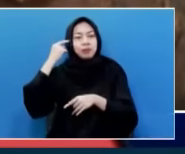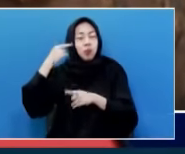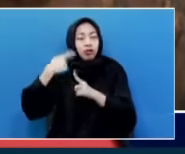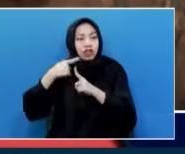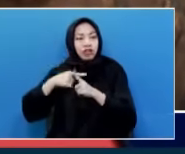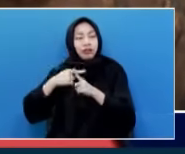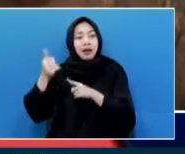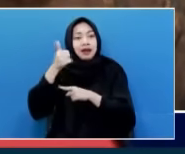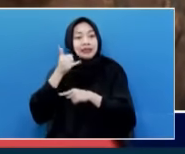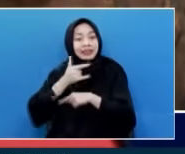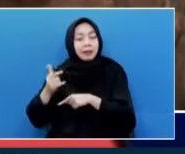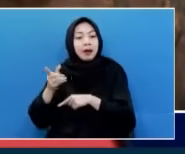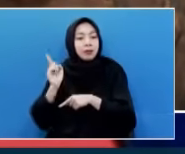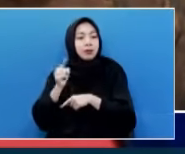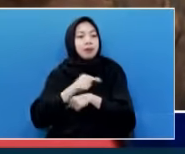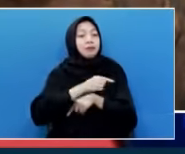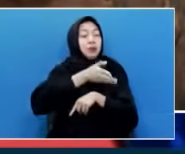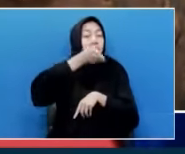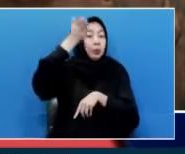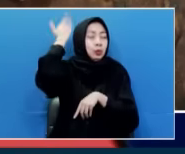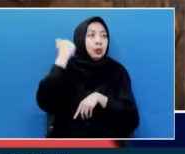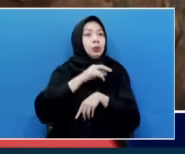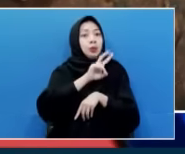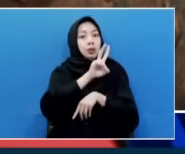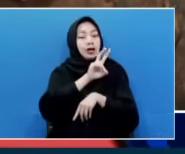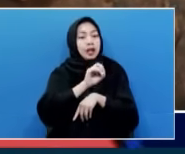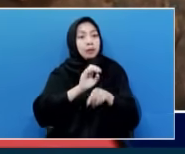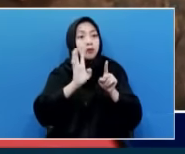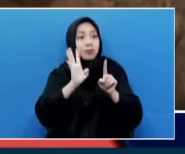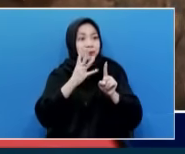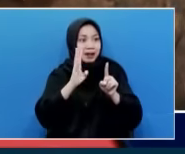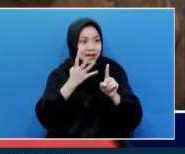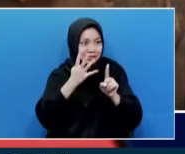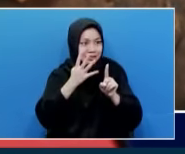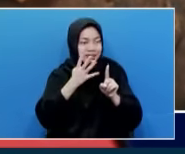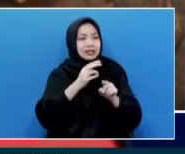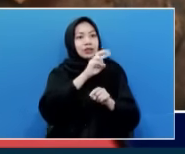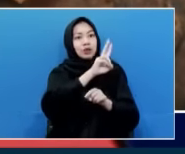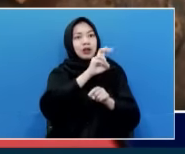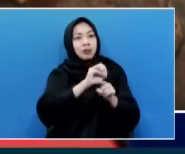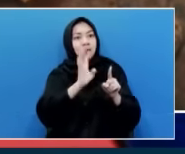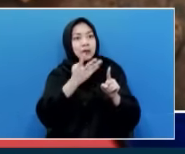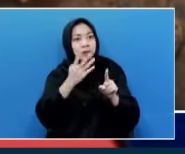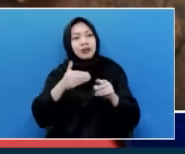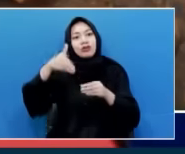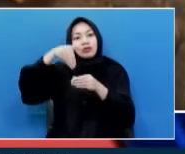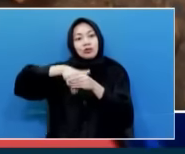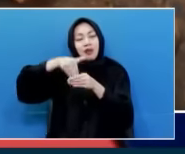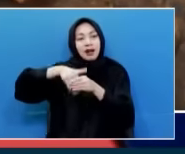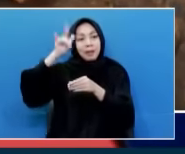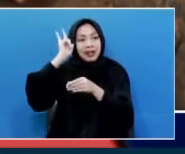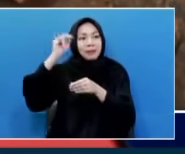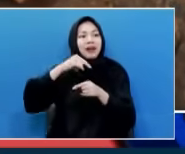Eh Pak Jokowi di 2014 itu hanya menambah sekitar 5% saja dari suara PDIP